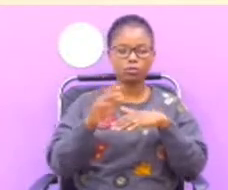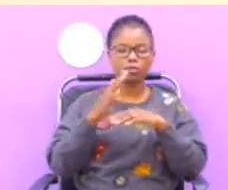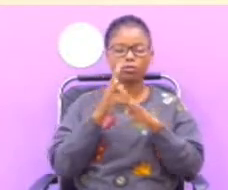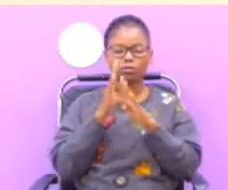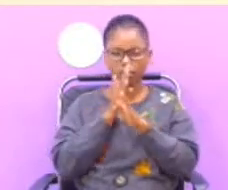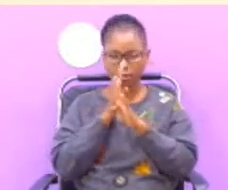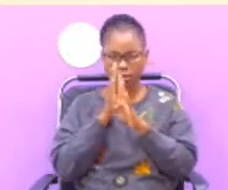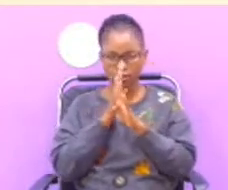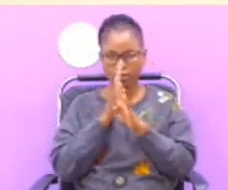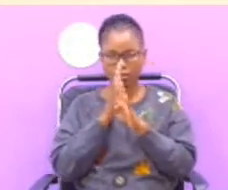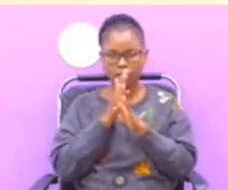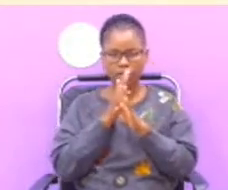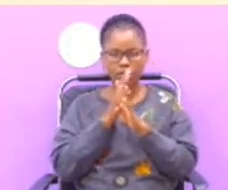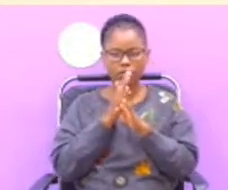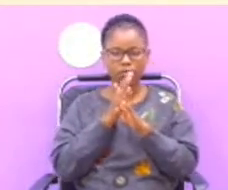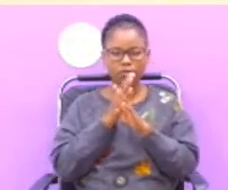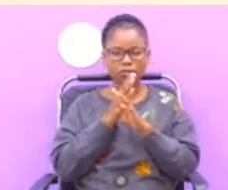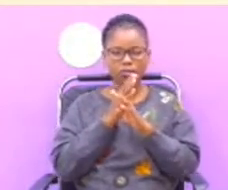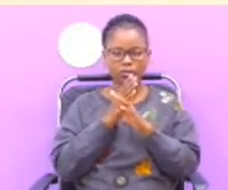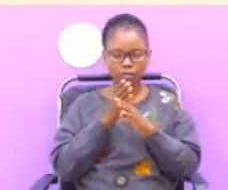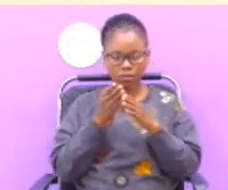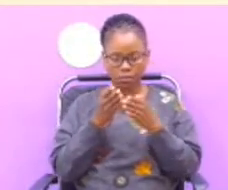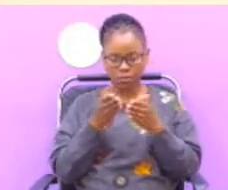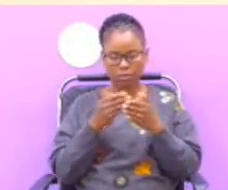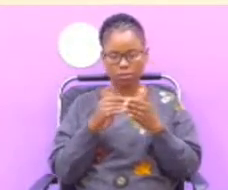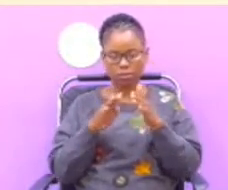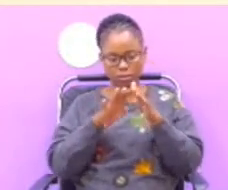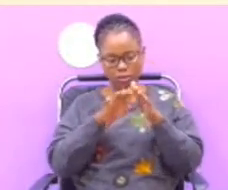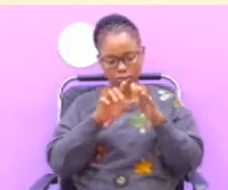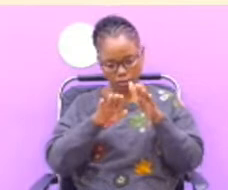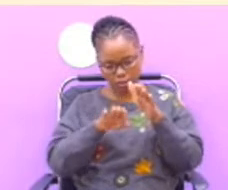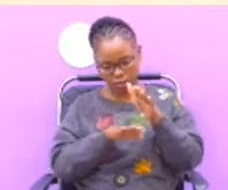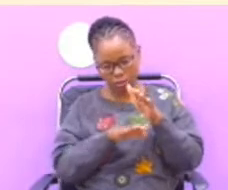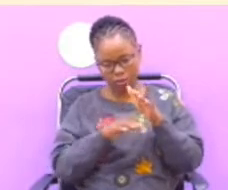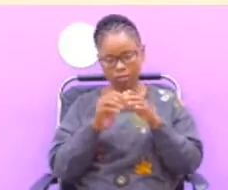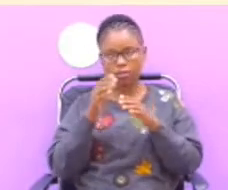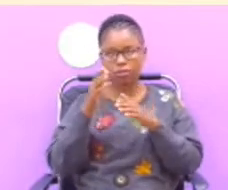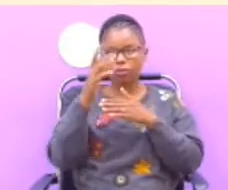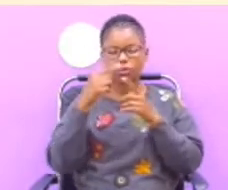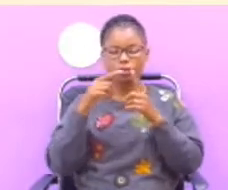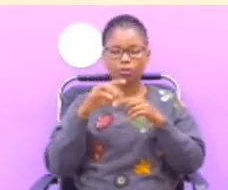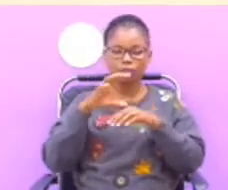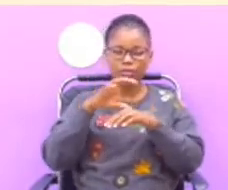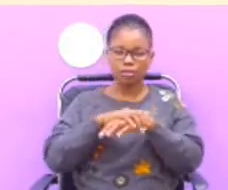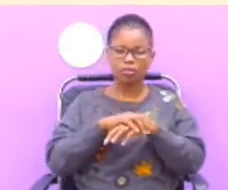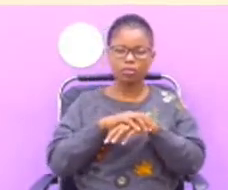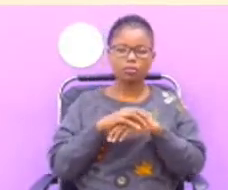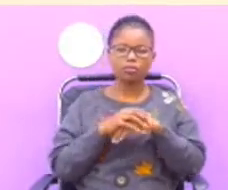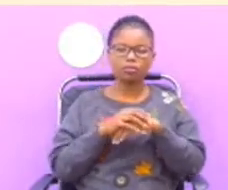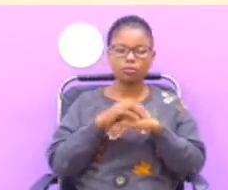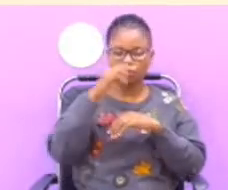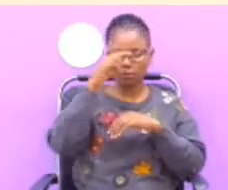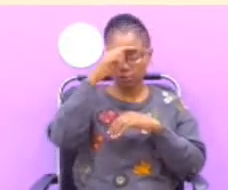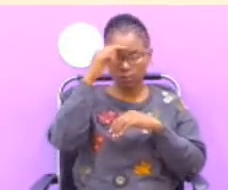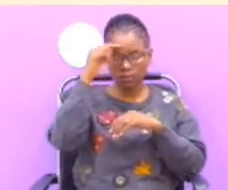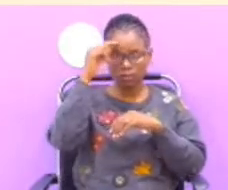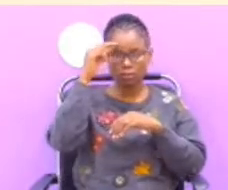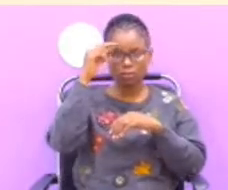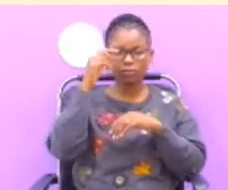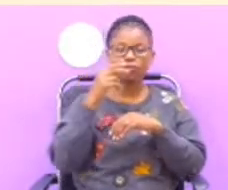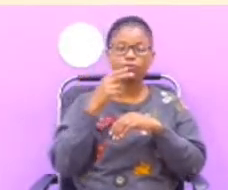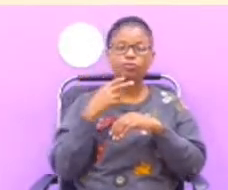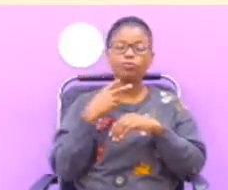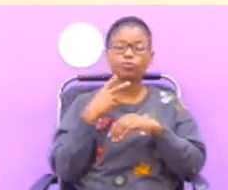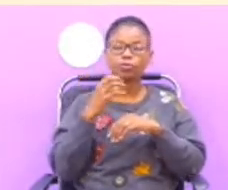ũkĩhitha hau underground hau noho Ngai agoka agũkore ho. Tondũ mũgambo wa Ngai ndũinainagio nĩ